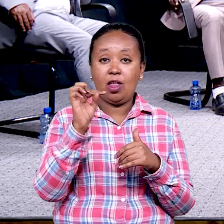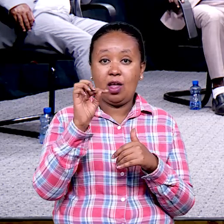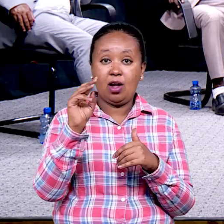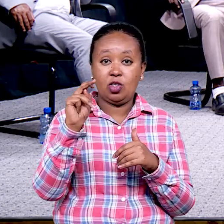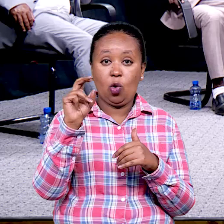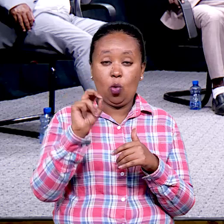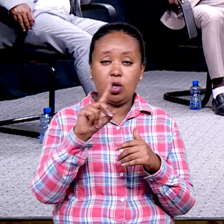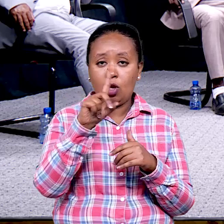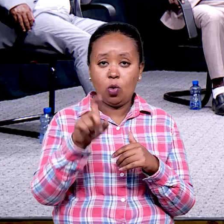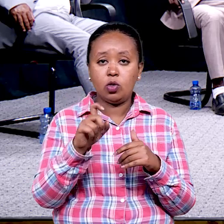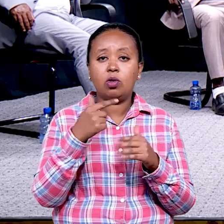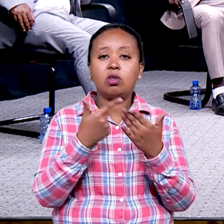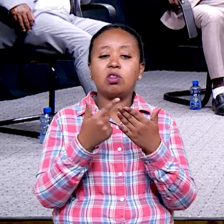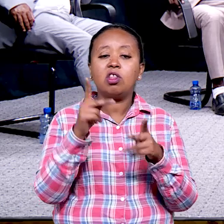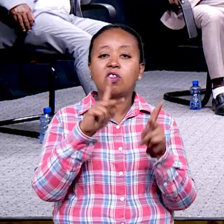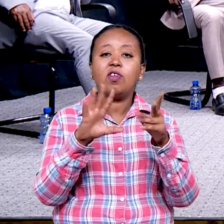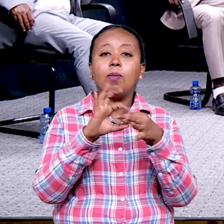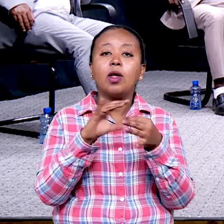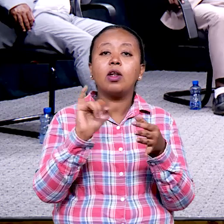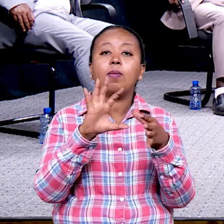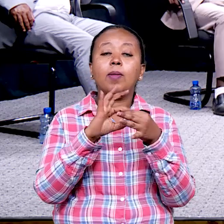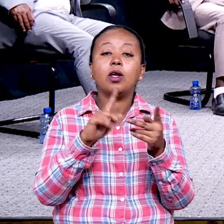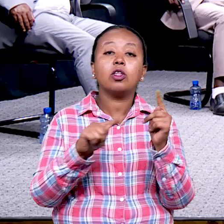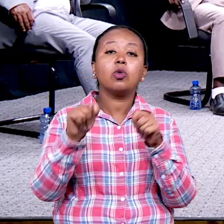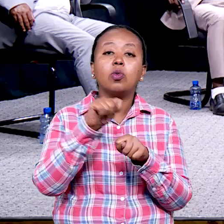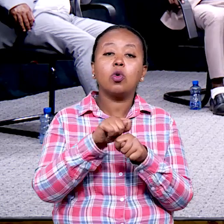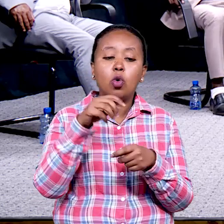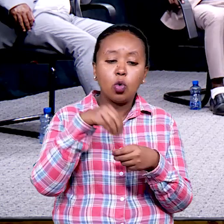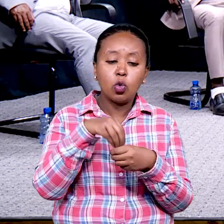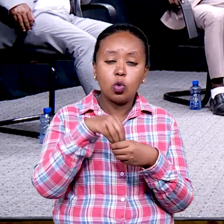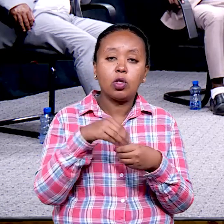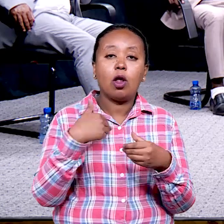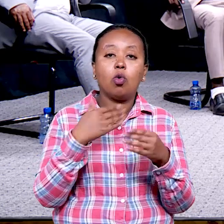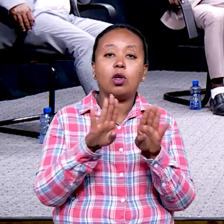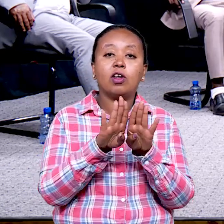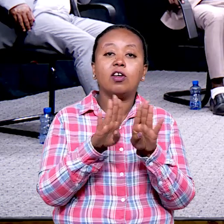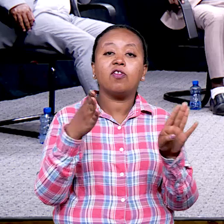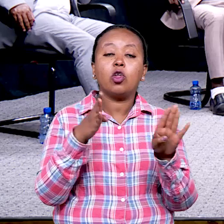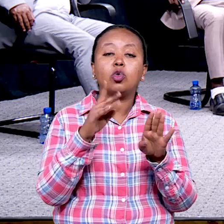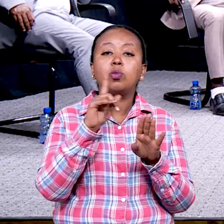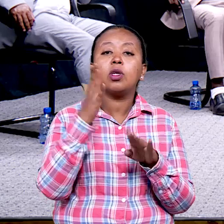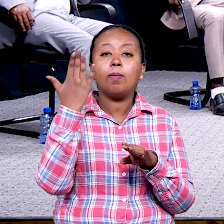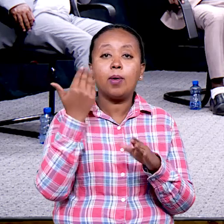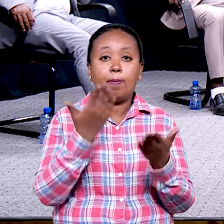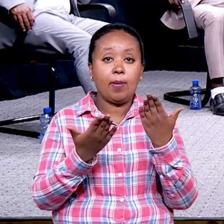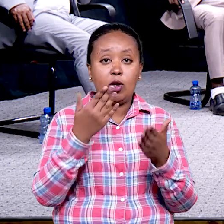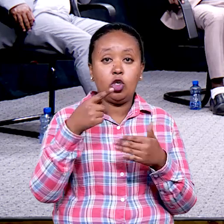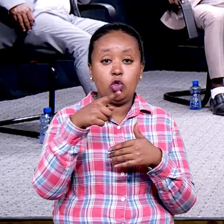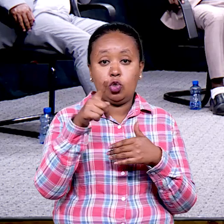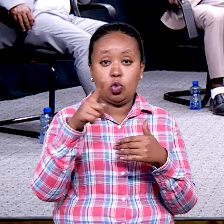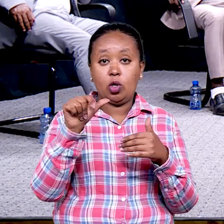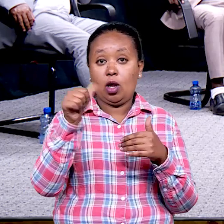የሲቪል ማህበራት ውስጥ እንደ ማህበሩ እንደ ተቋም ውስጥ ለውስጥ የነበሩ ክፍተቶች ምንድን ነበሩ? ምናልባት ትችቱ